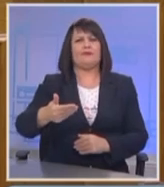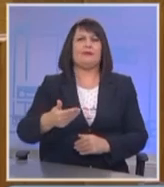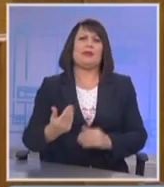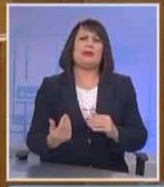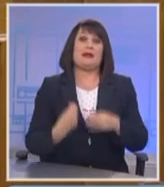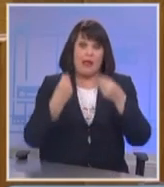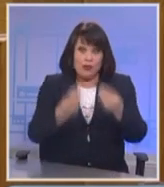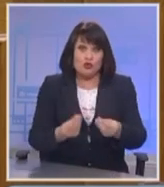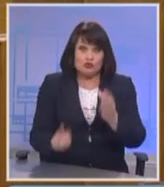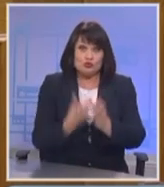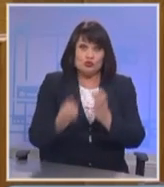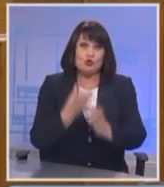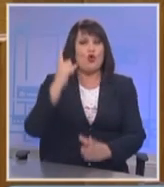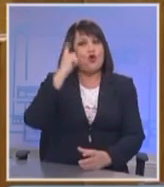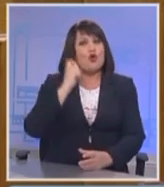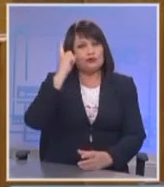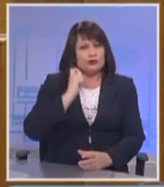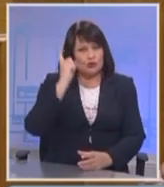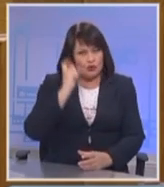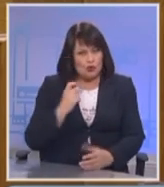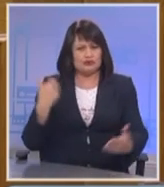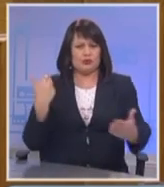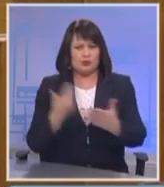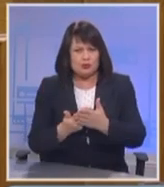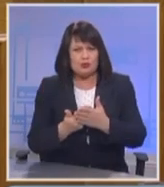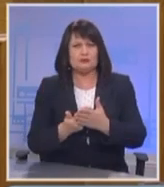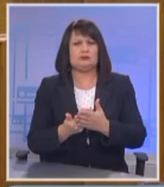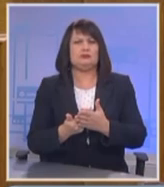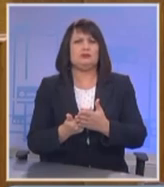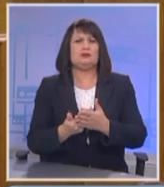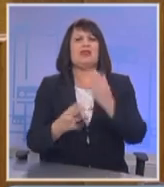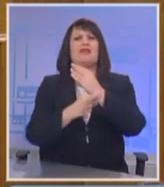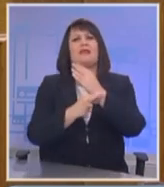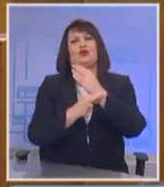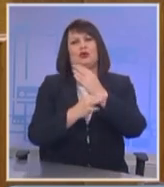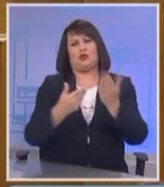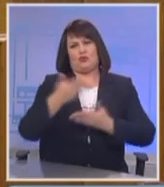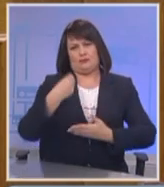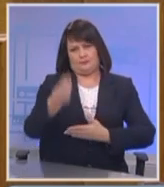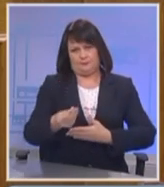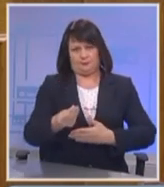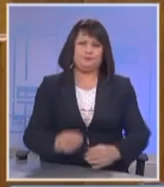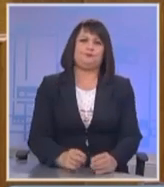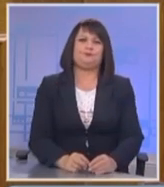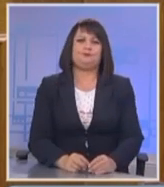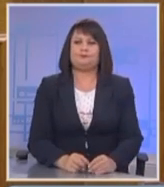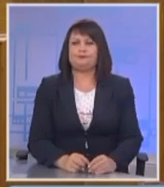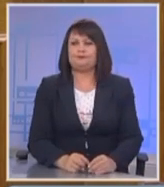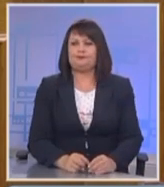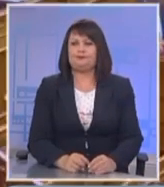νέας γνώσης και θα ολοκληρώνονται με την απονομή του διδακτορικού διπλώματος. Και για να